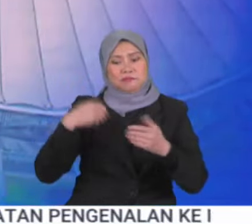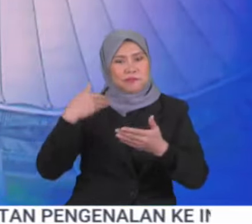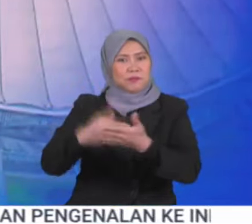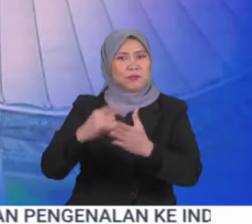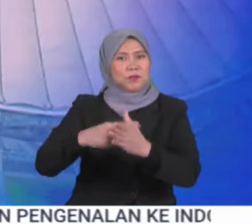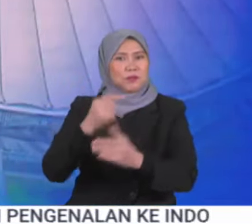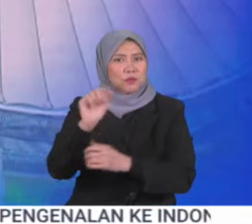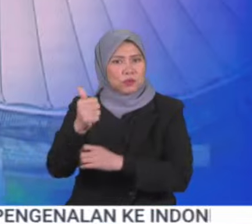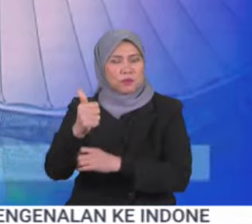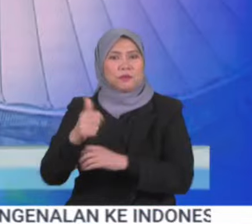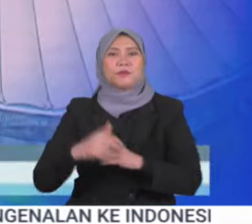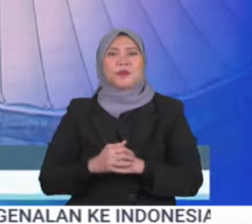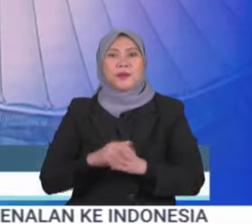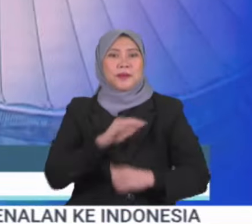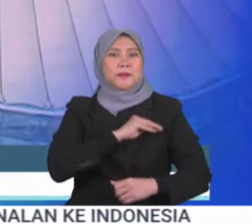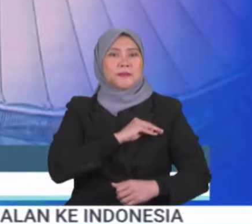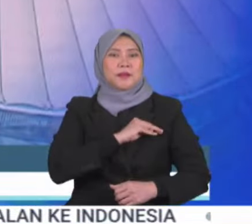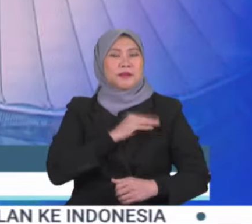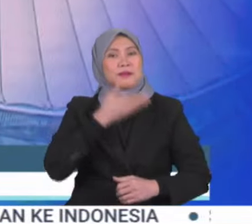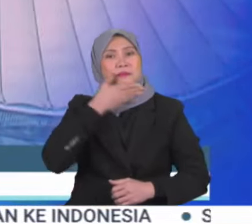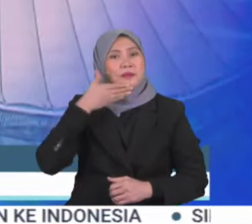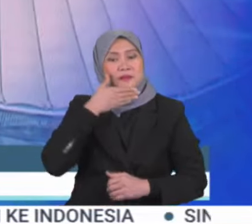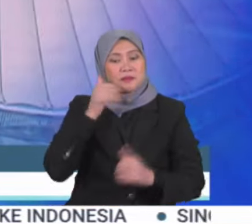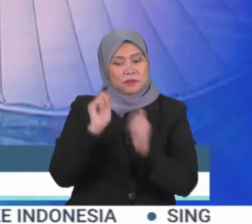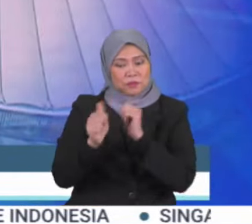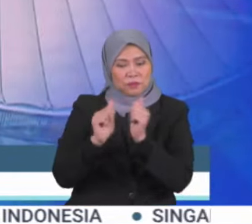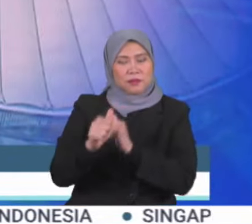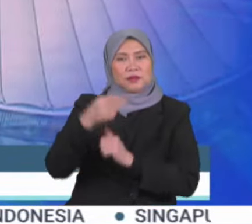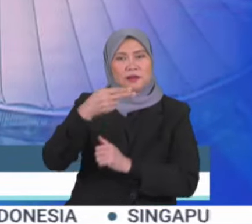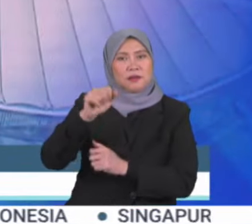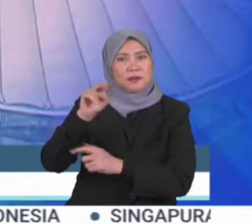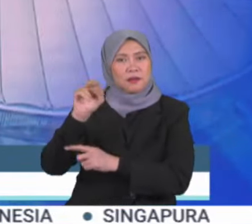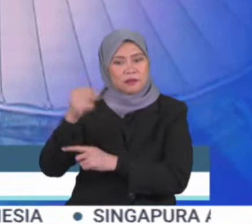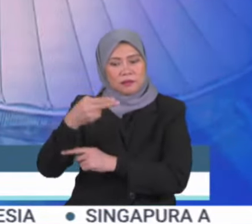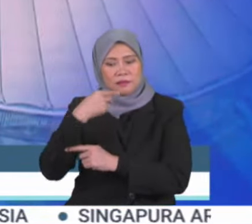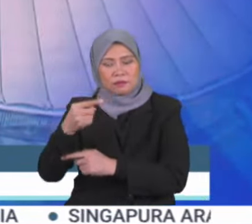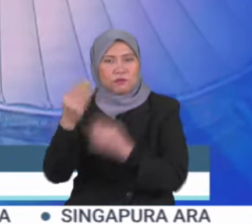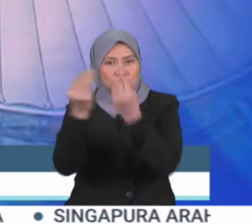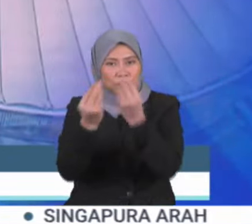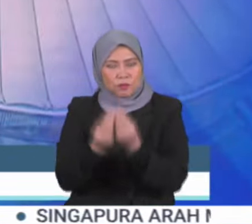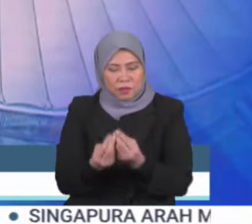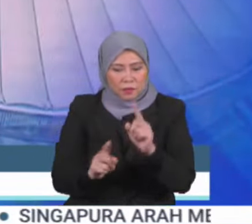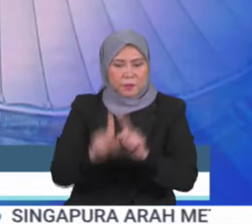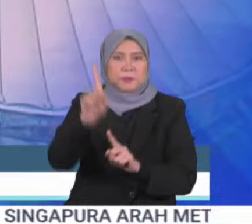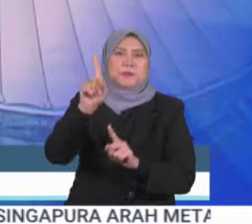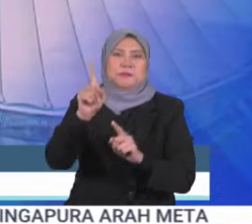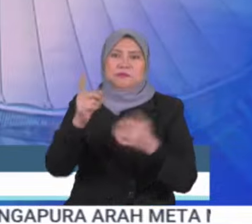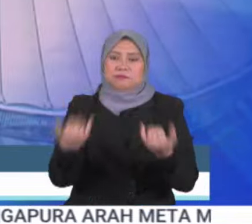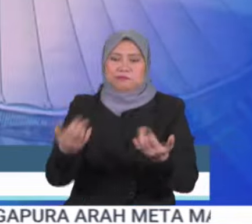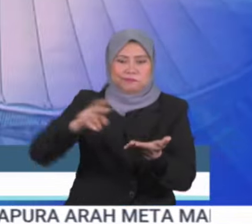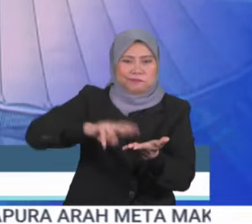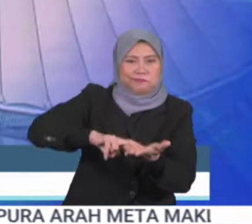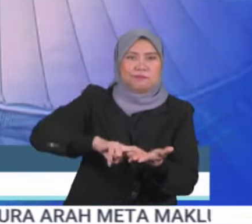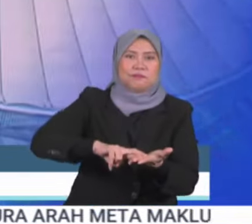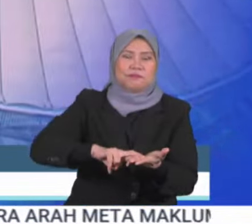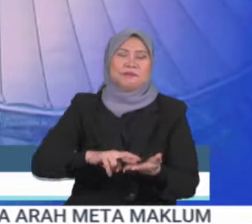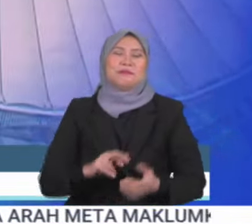Oktober tahun ini. Menteri Belia dan Sukan Hana Yeoh berkata ia jumlah tertinggi yang direkodkan setakat ini.